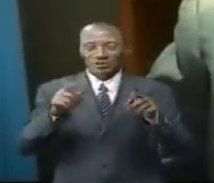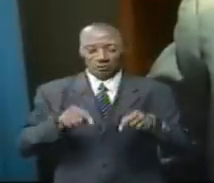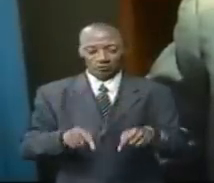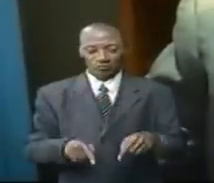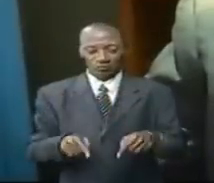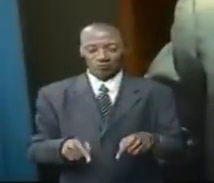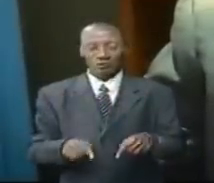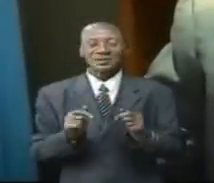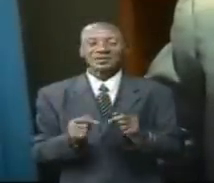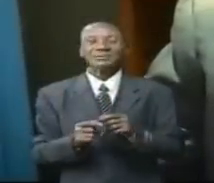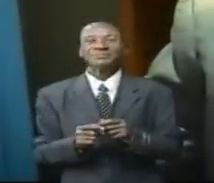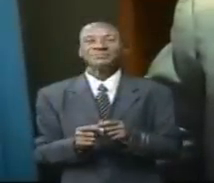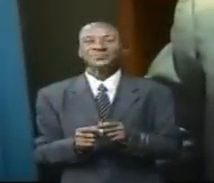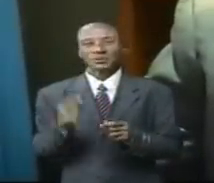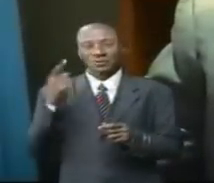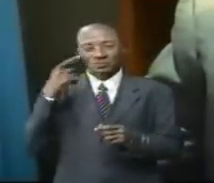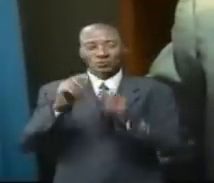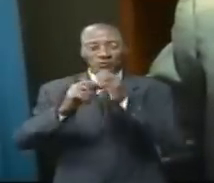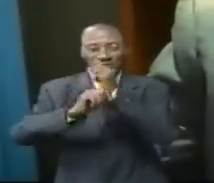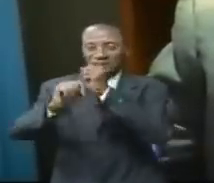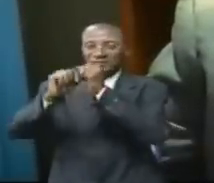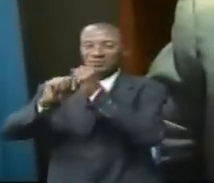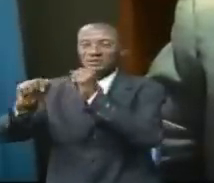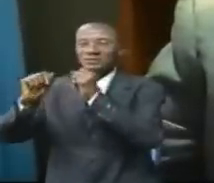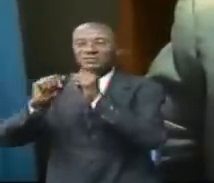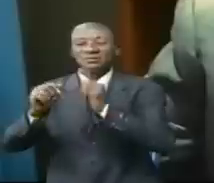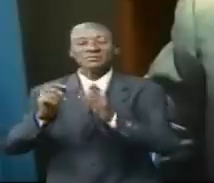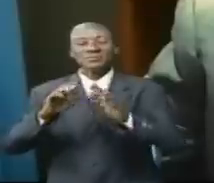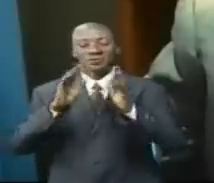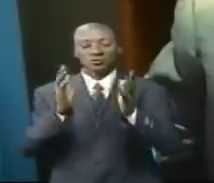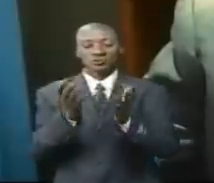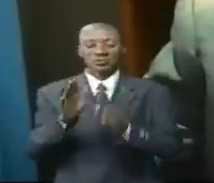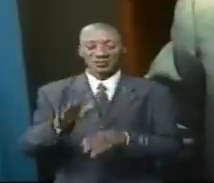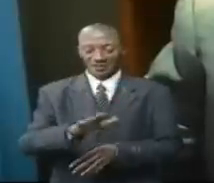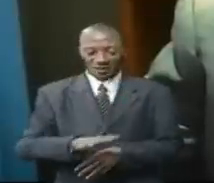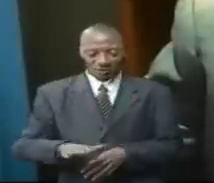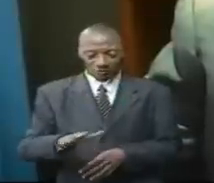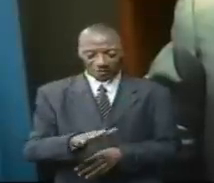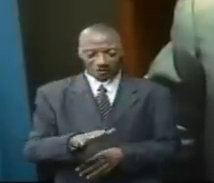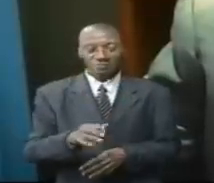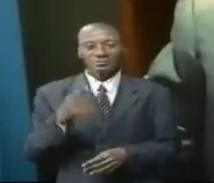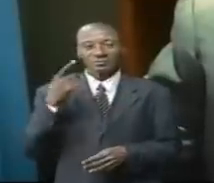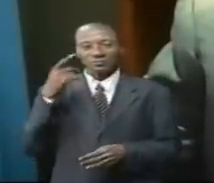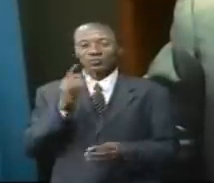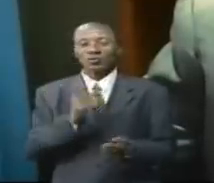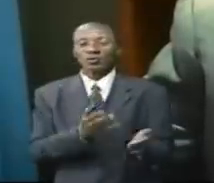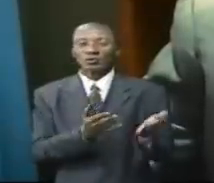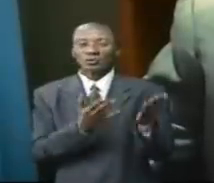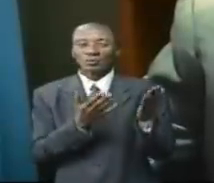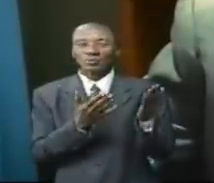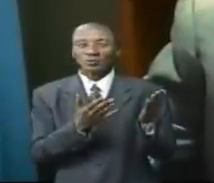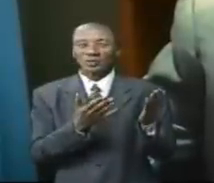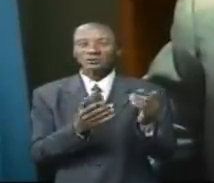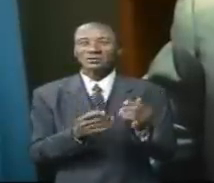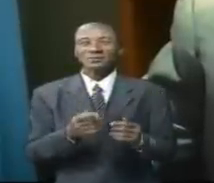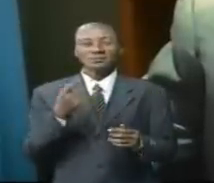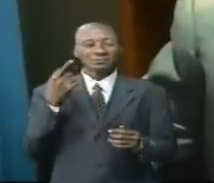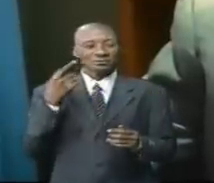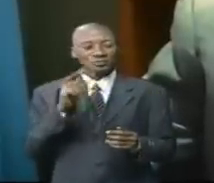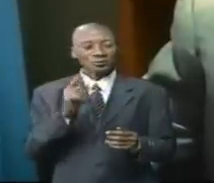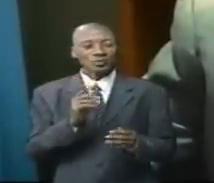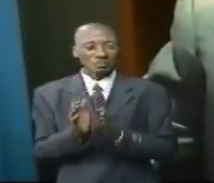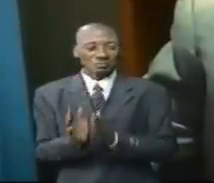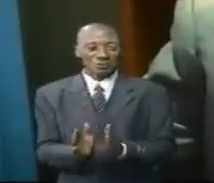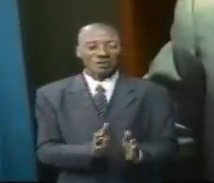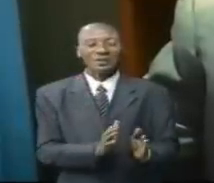population pour sensibiliser la communauté nationale sur la nécessité de nous prémunir des